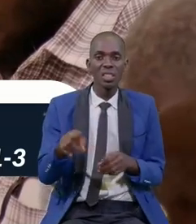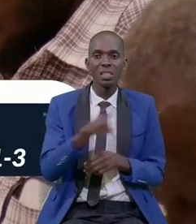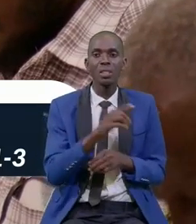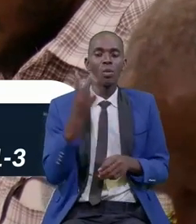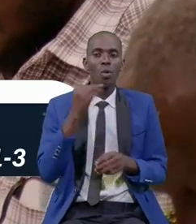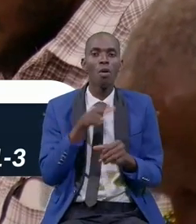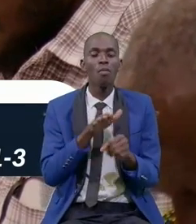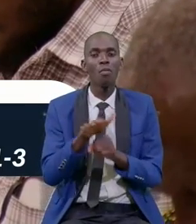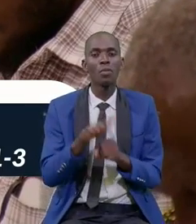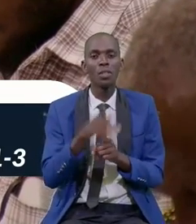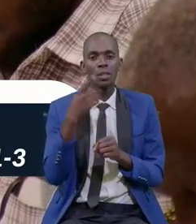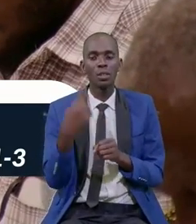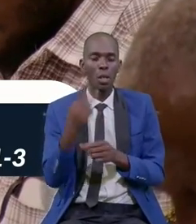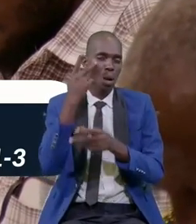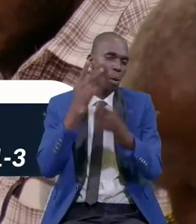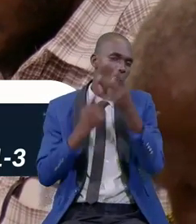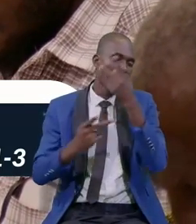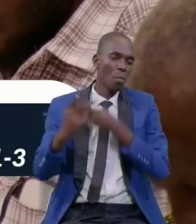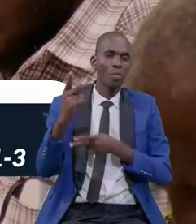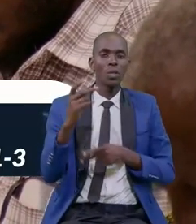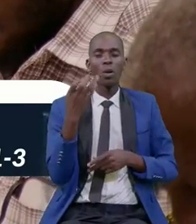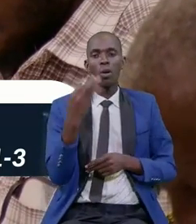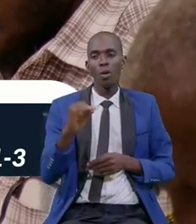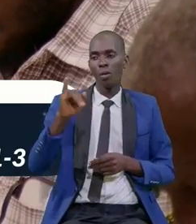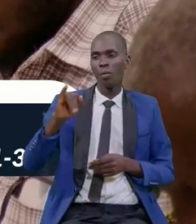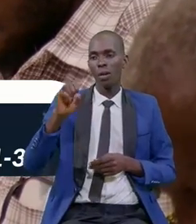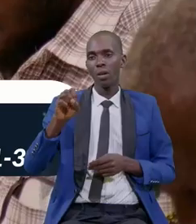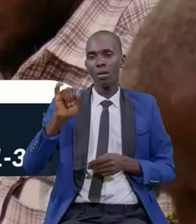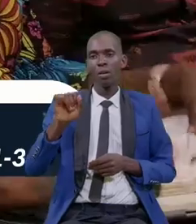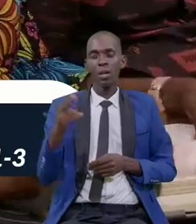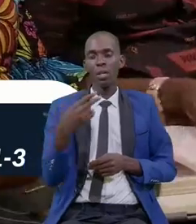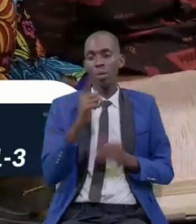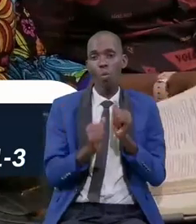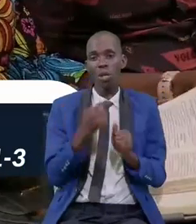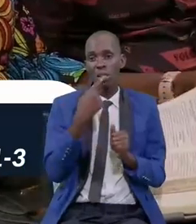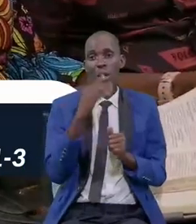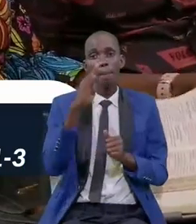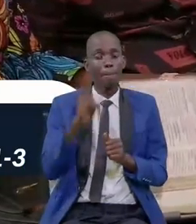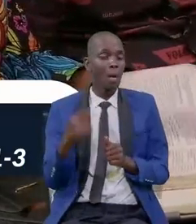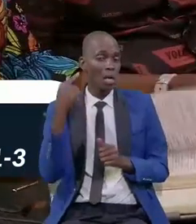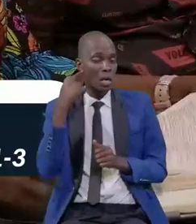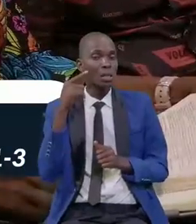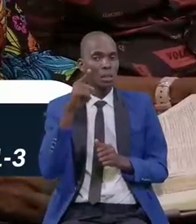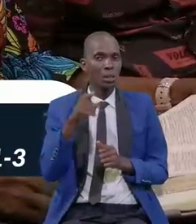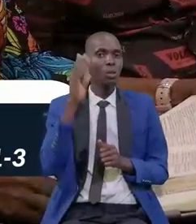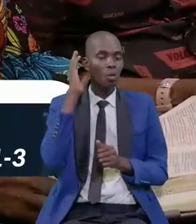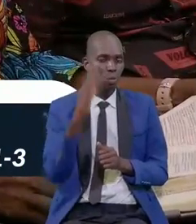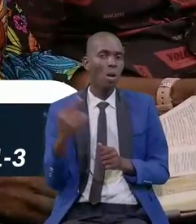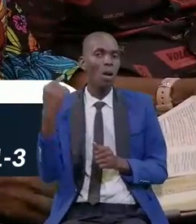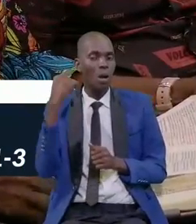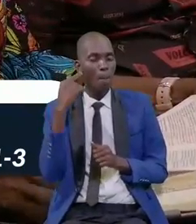s'accomplit cette prophétie d'Ésaïe, vous entendrez de vos oreilles et vous